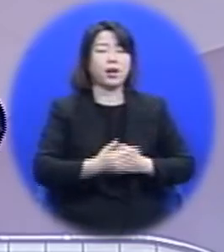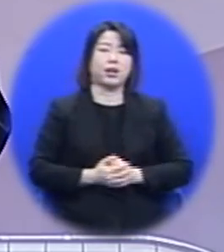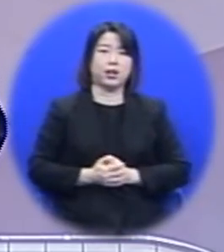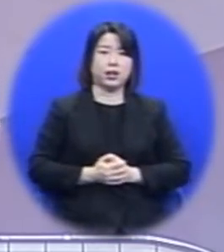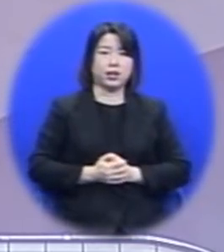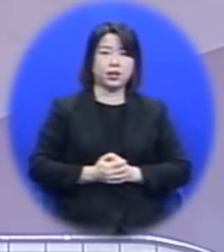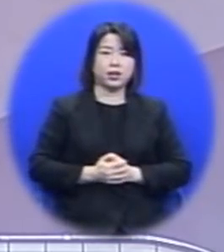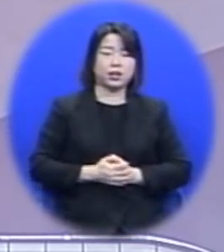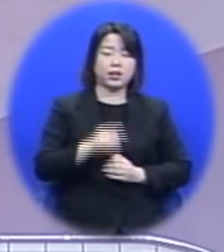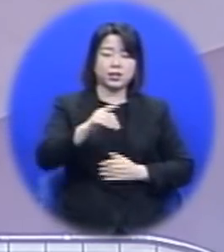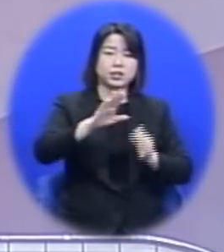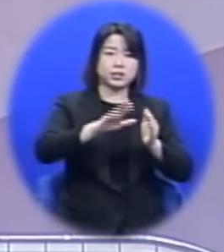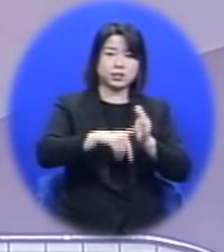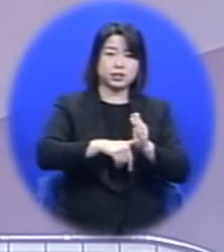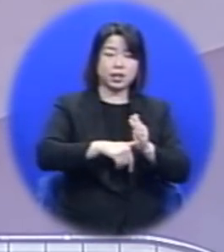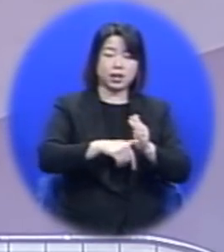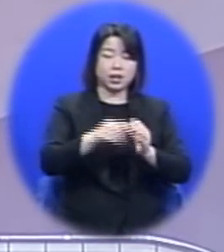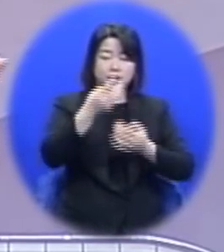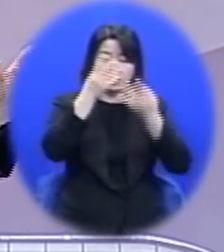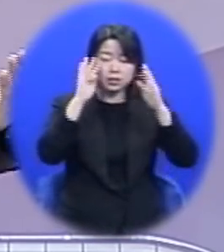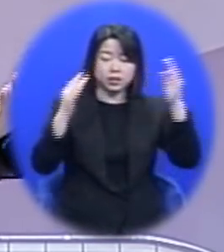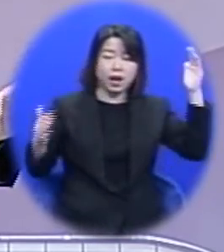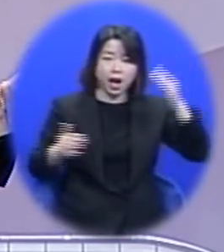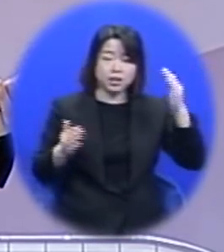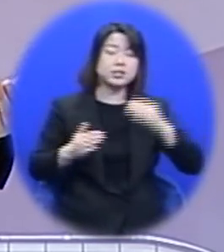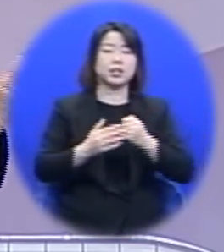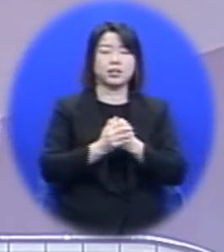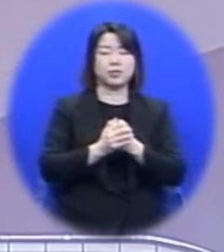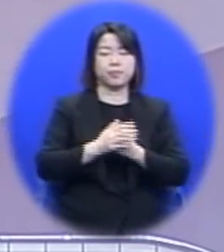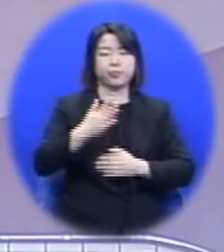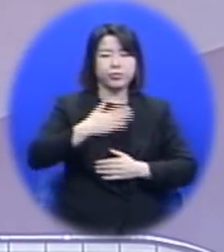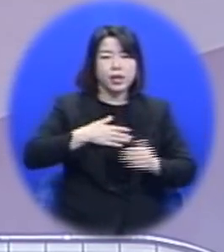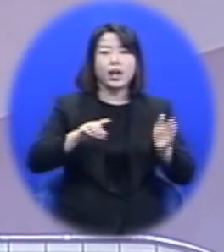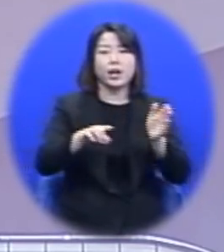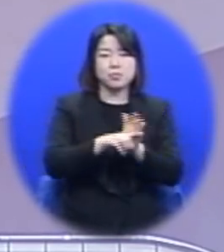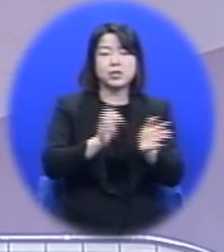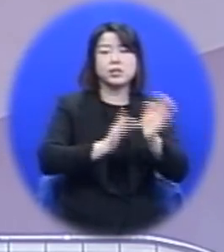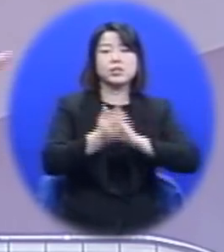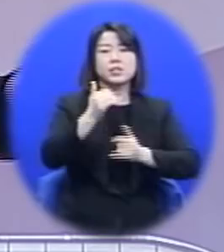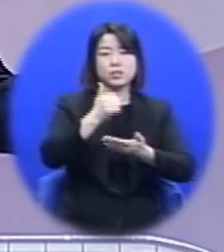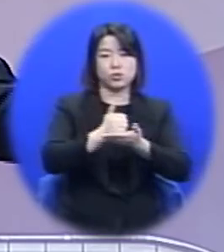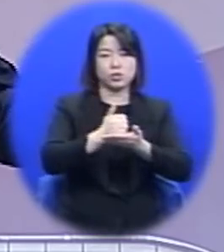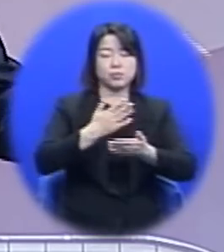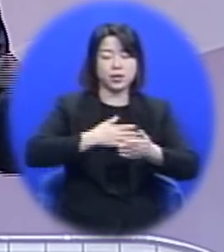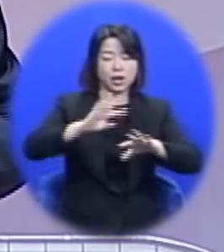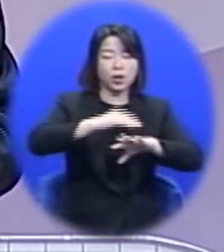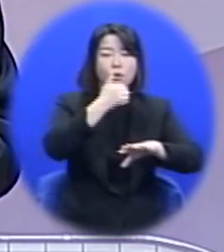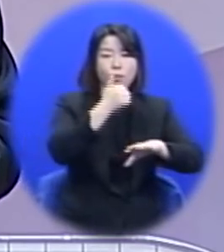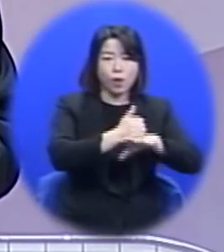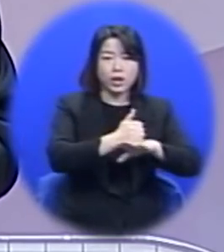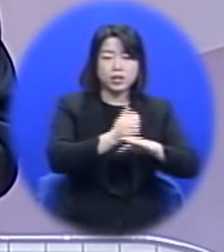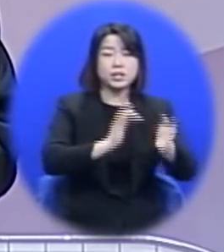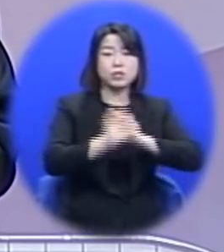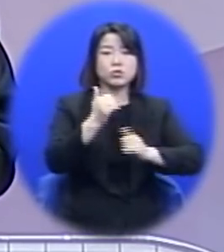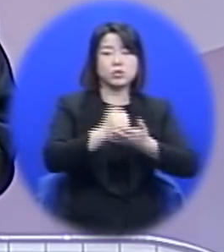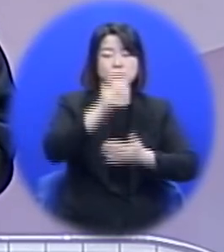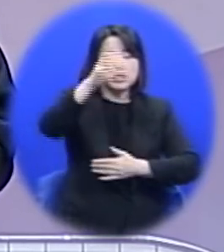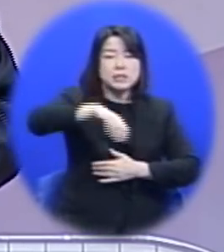그때 이야기했대요. 내가 믿는 예수님, 나의 왕이신 예수님은 십자가에 달려 죽으신